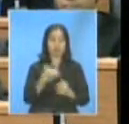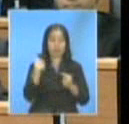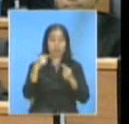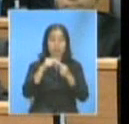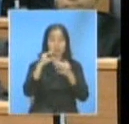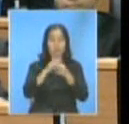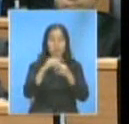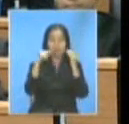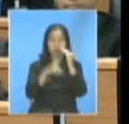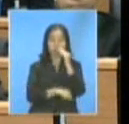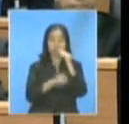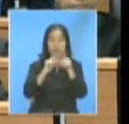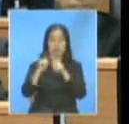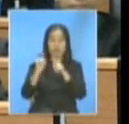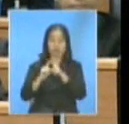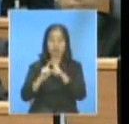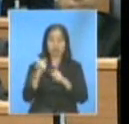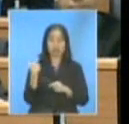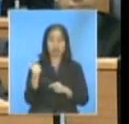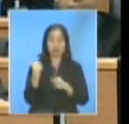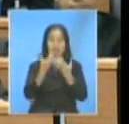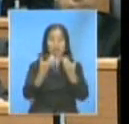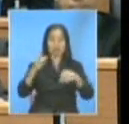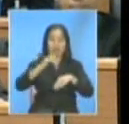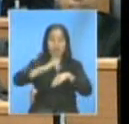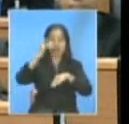ริตทรัพยากรธรรมชาติ